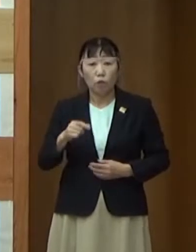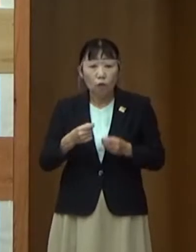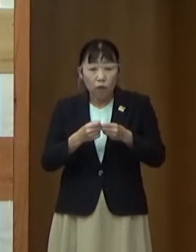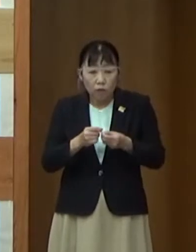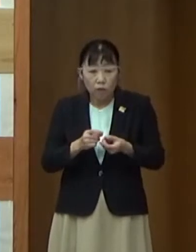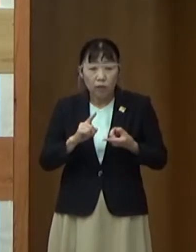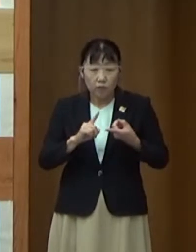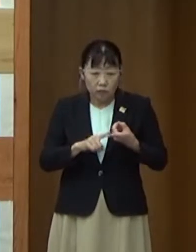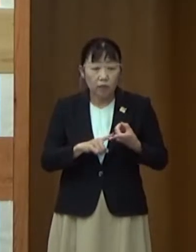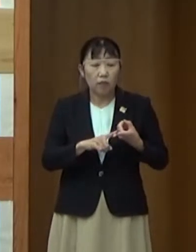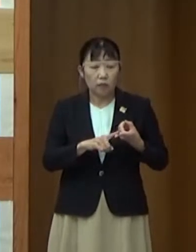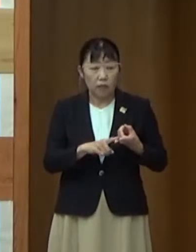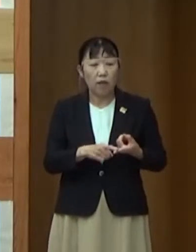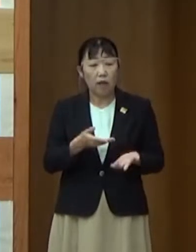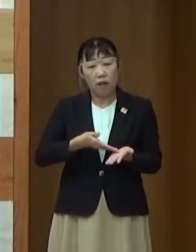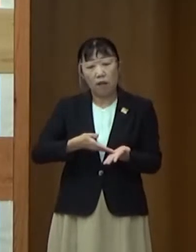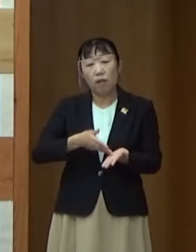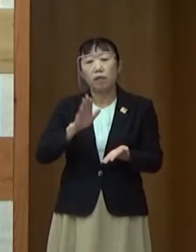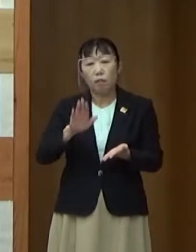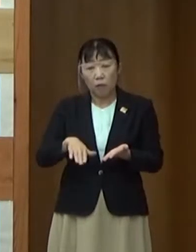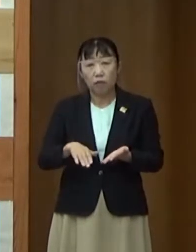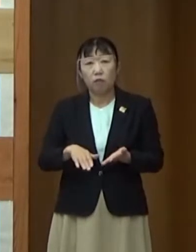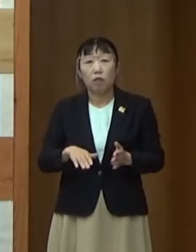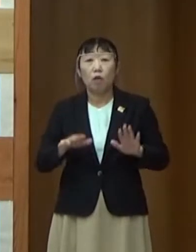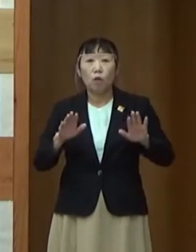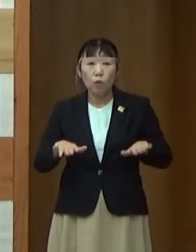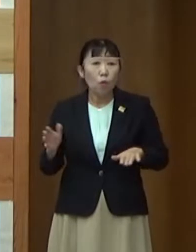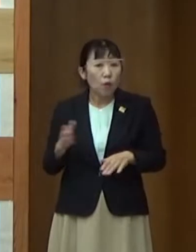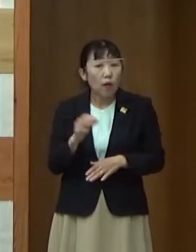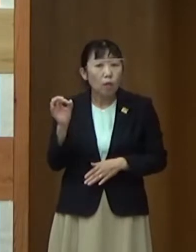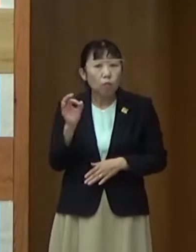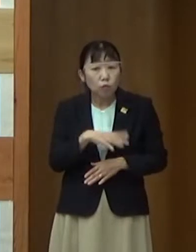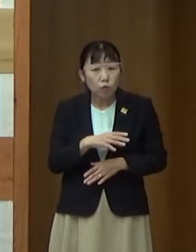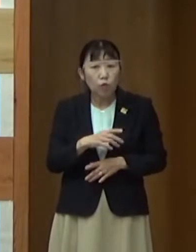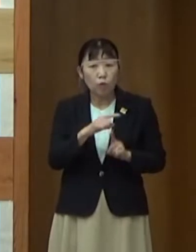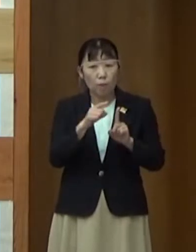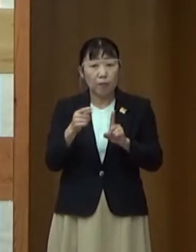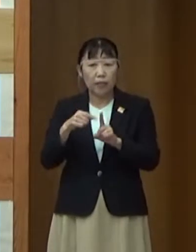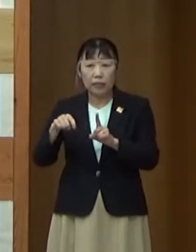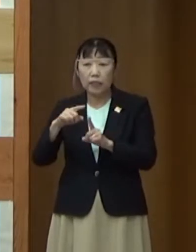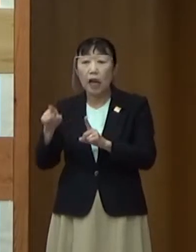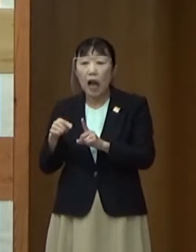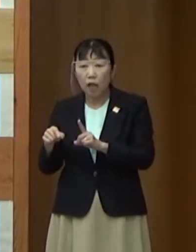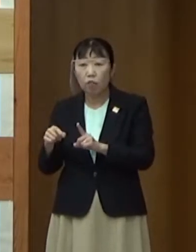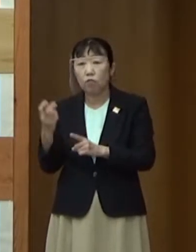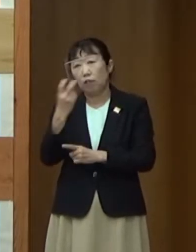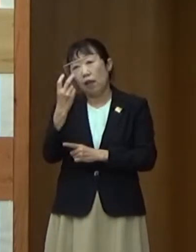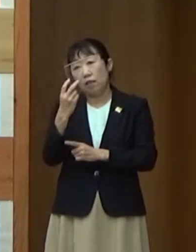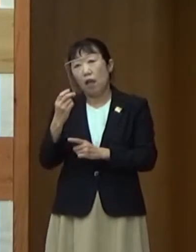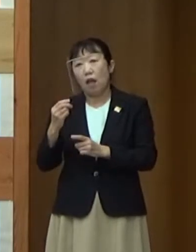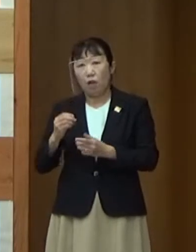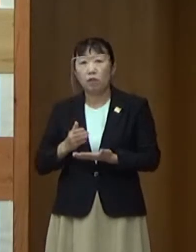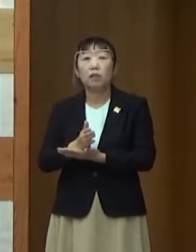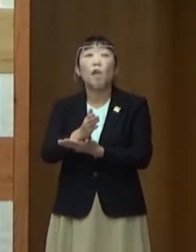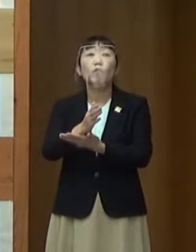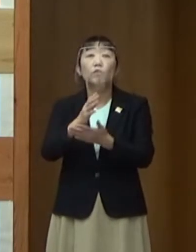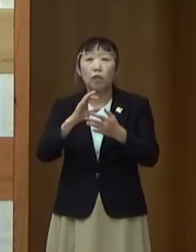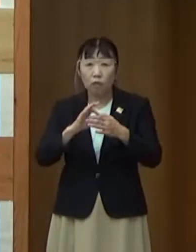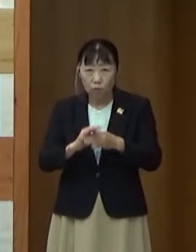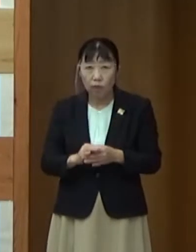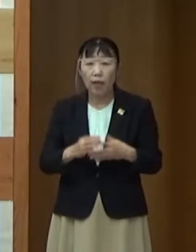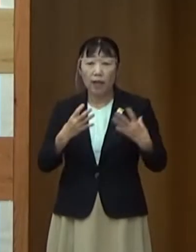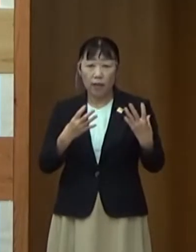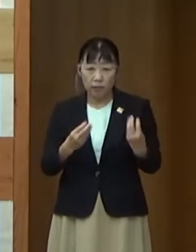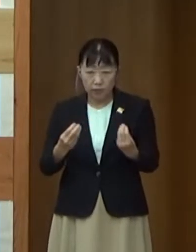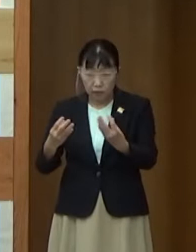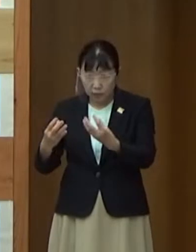日から無料の PCR 検査、これも始まってますので、そういった形で徹底していただきたいというふうに